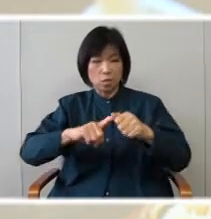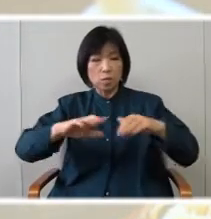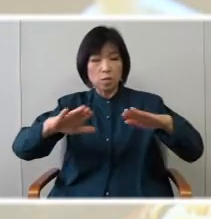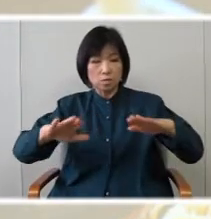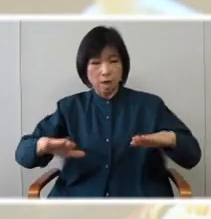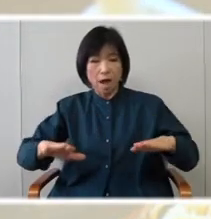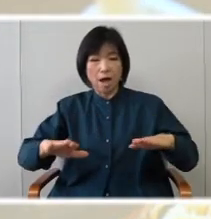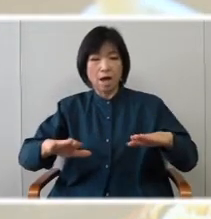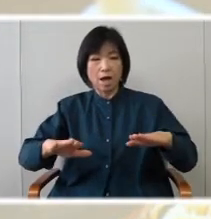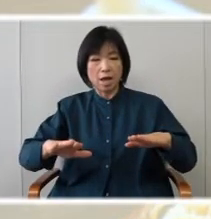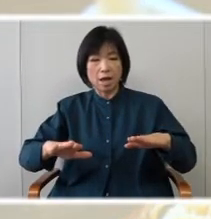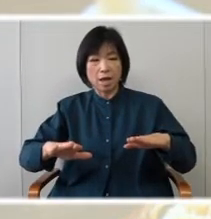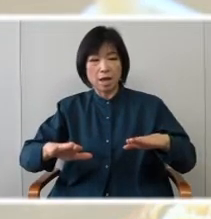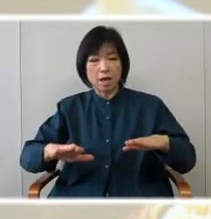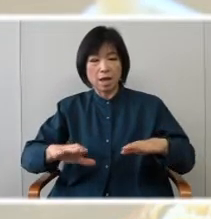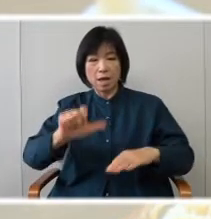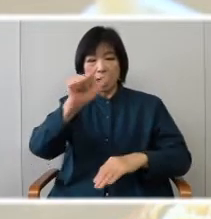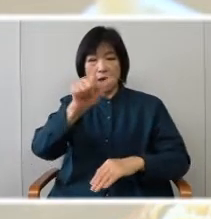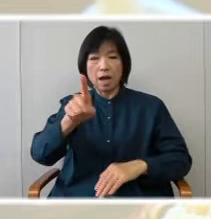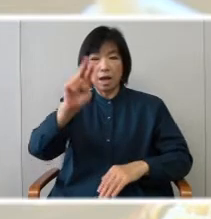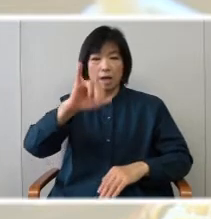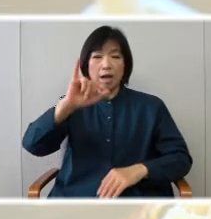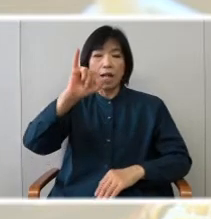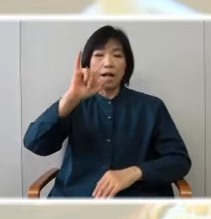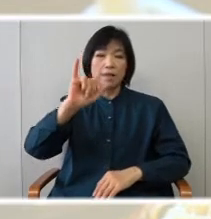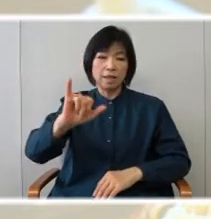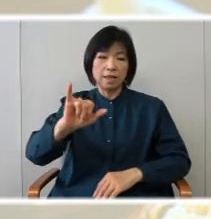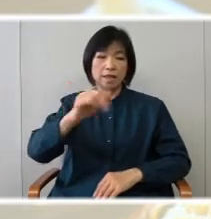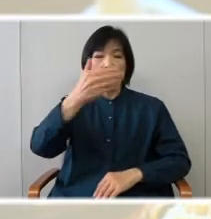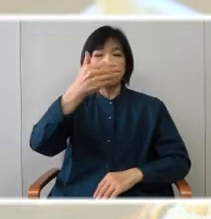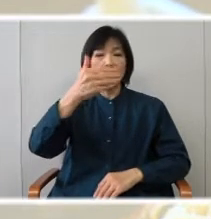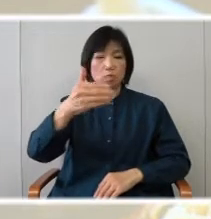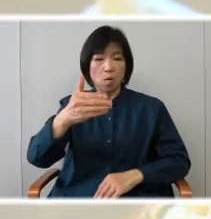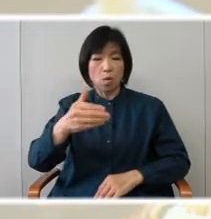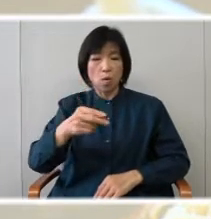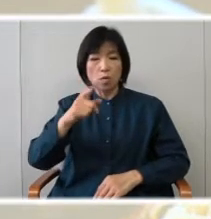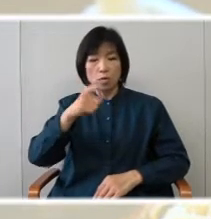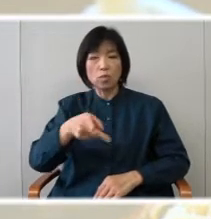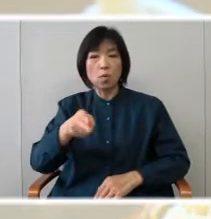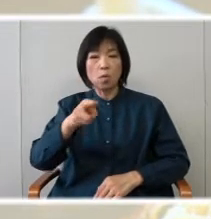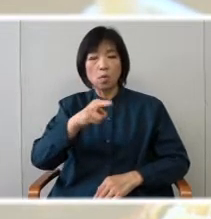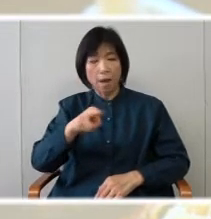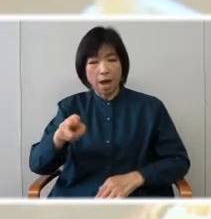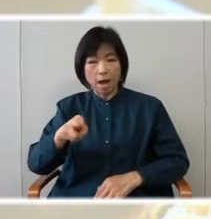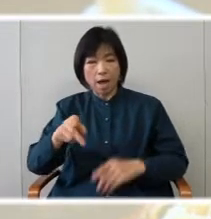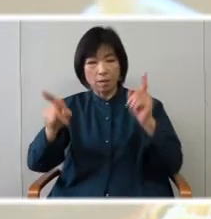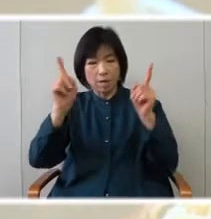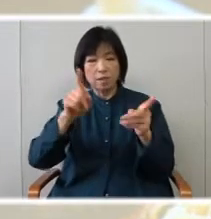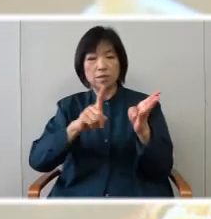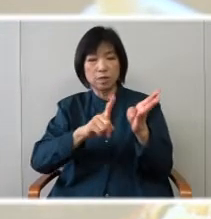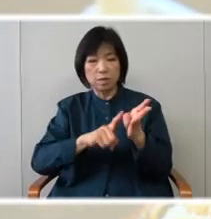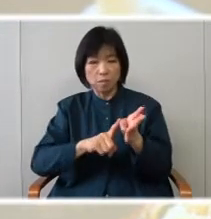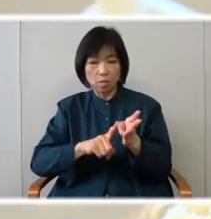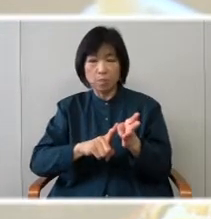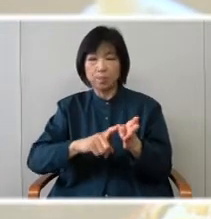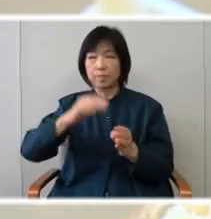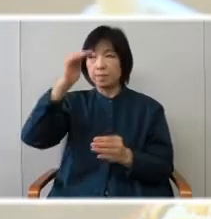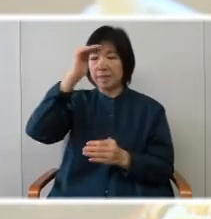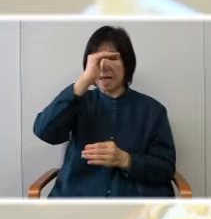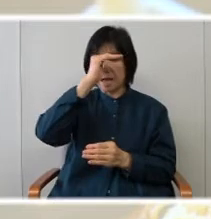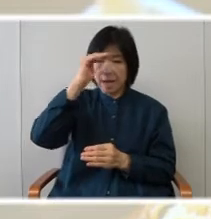ね、新井区の行者蕎麦祭り、それから三原市ファームの信州稲新蕎麦